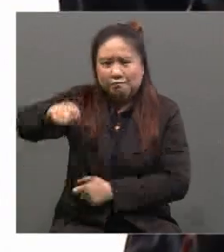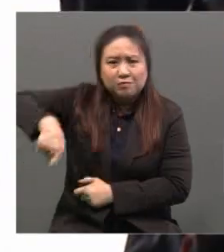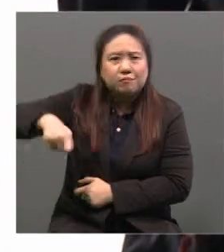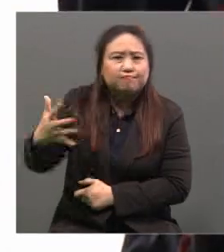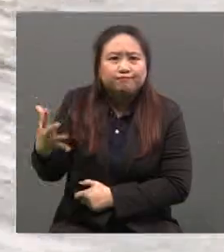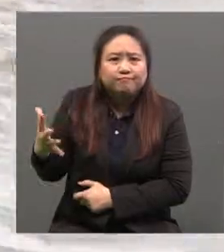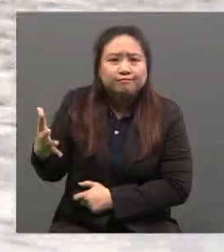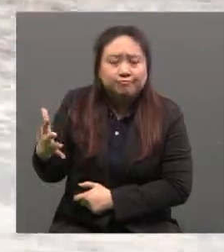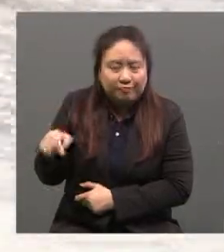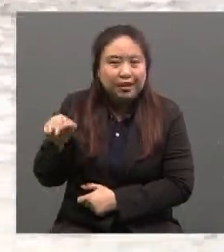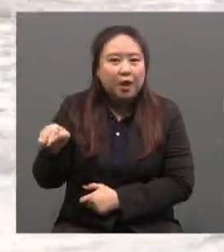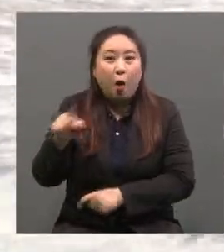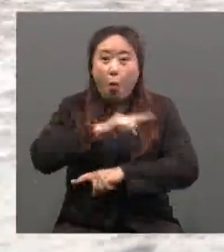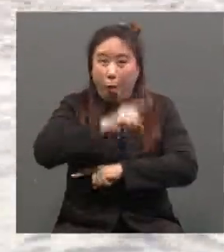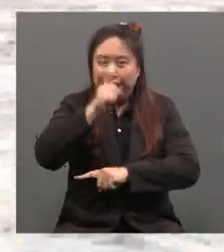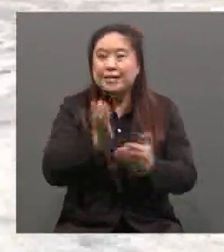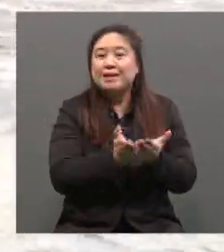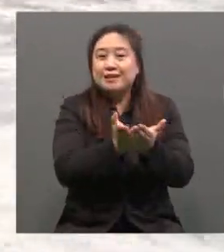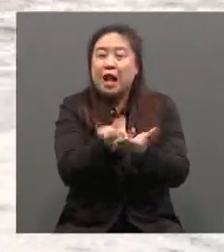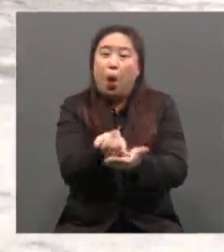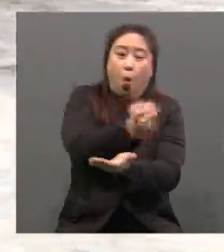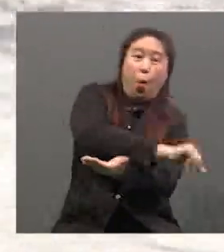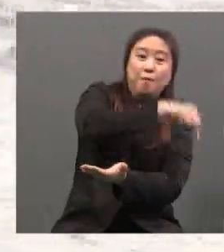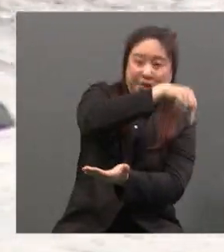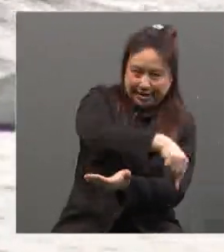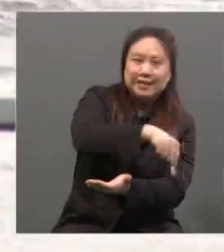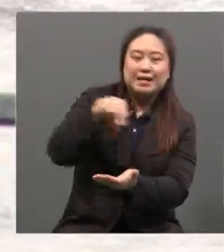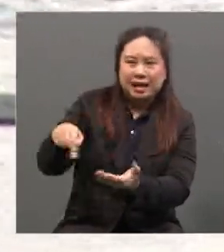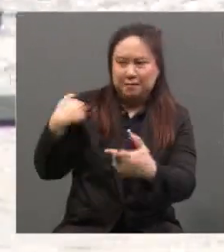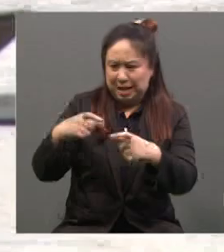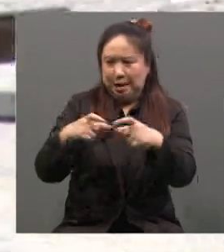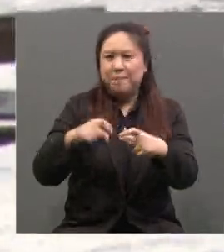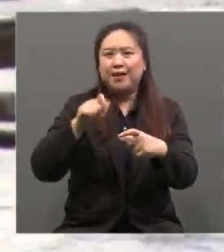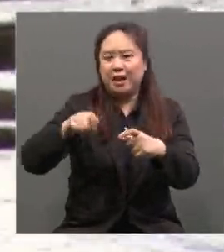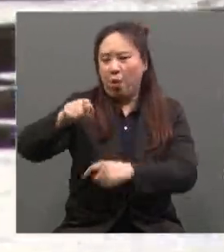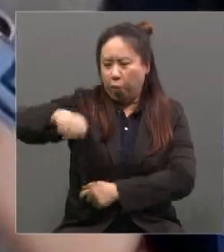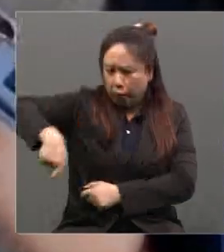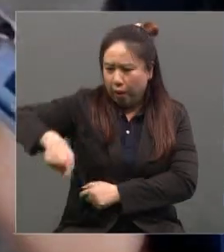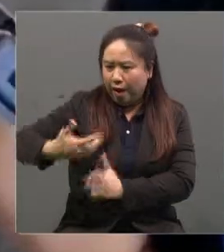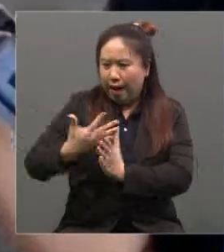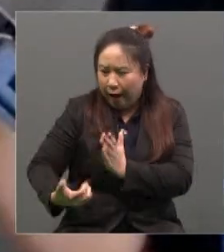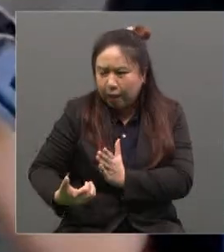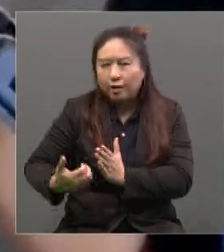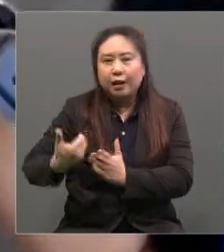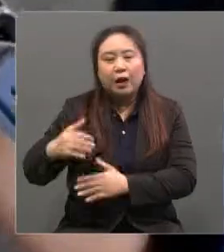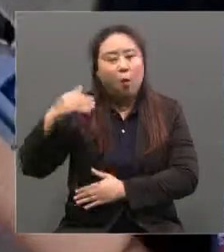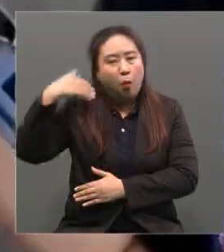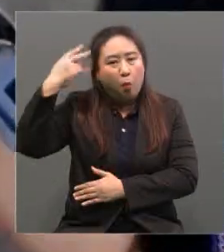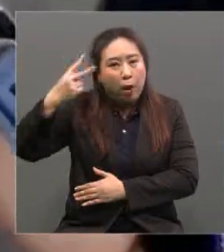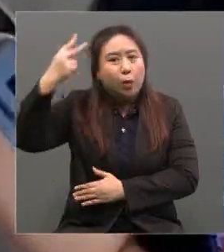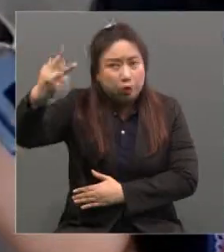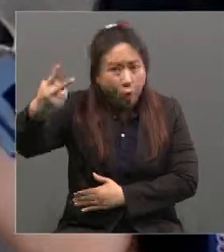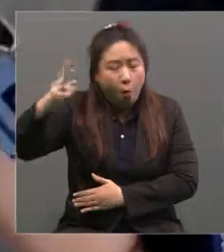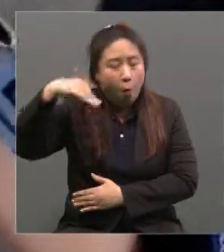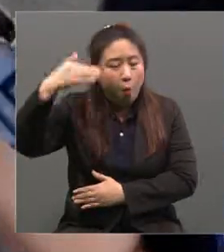กลางดึกของคืนวันเกิดเหตุแล้วคุณแม่บอกว่ามีการตัดเงินจากบัตรเดบิตอีก 2วันหลังจากนั้นด้วยนะฮะคุณ